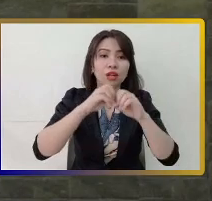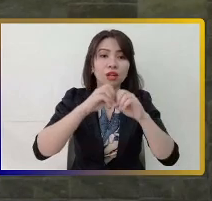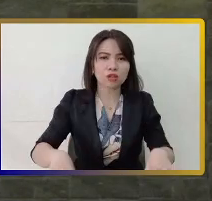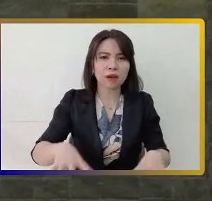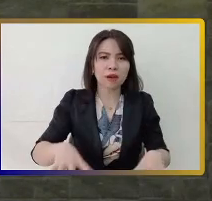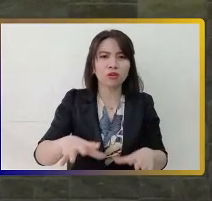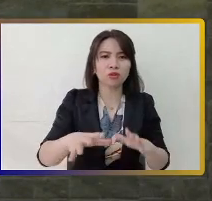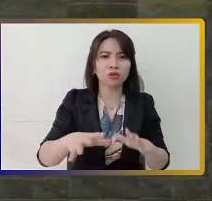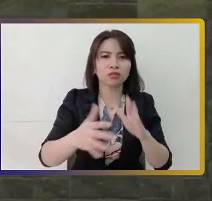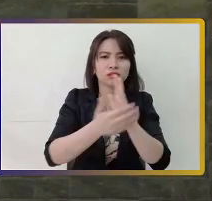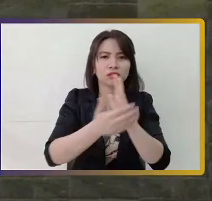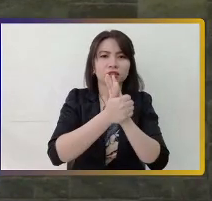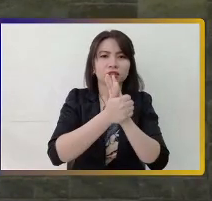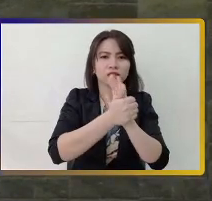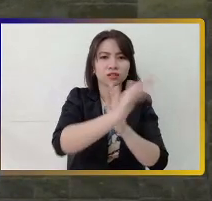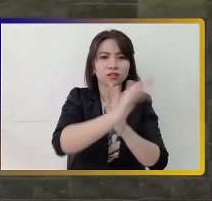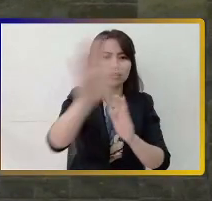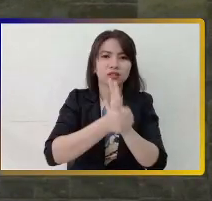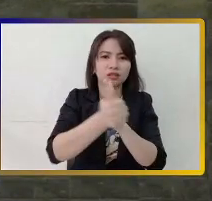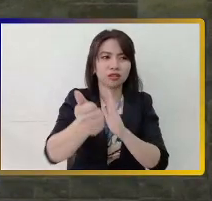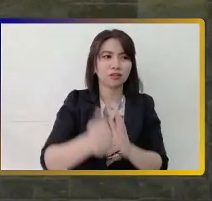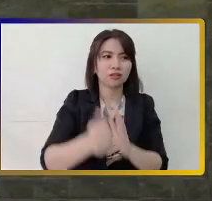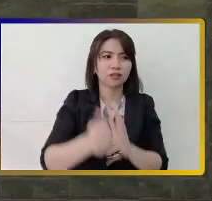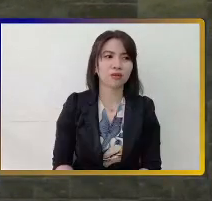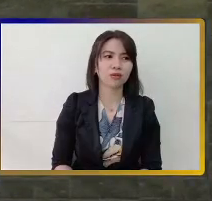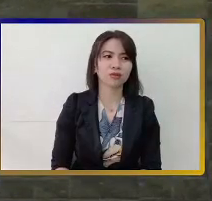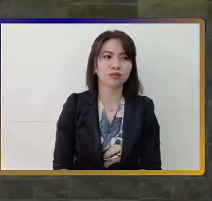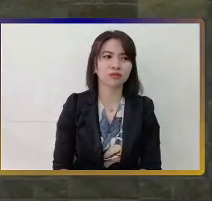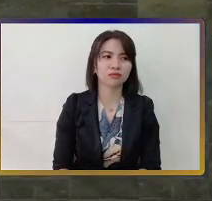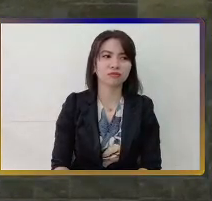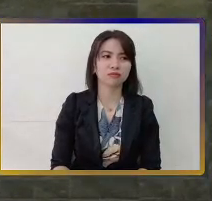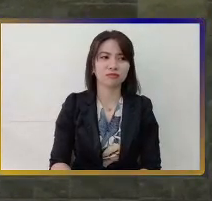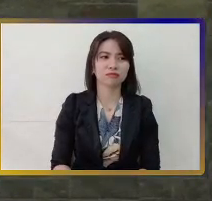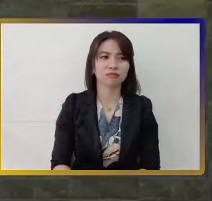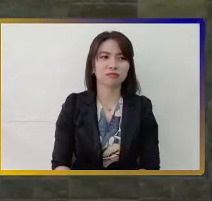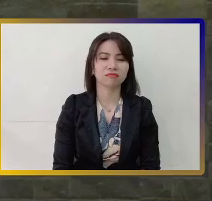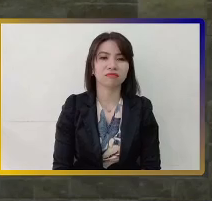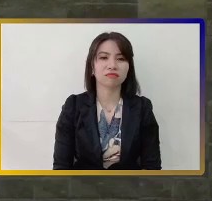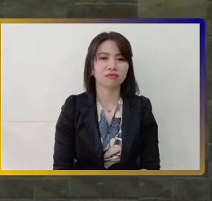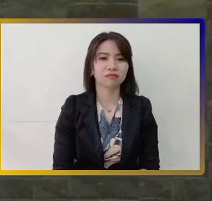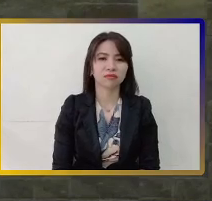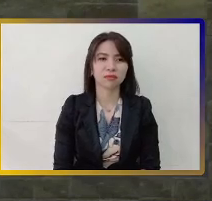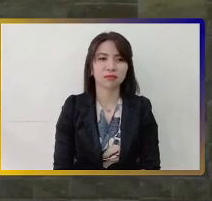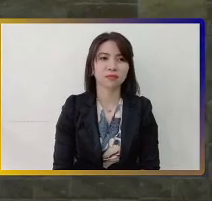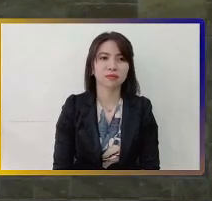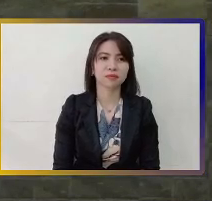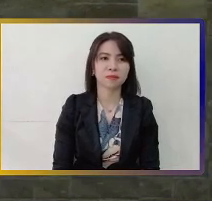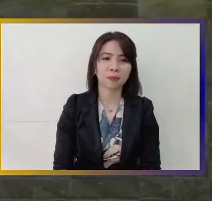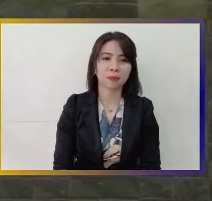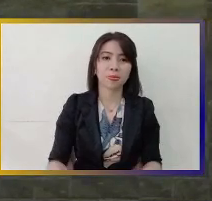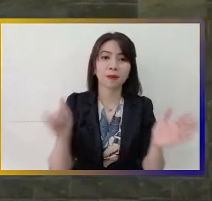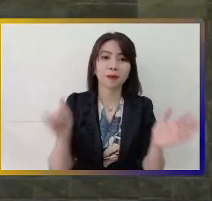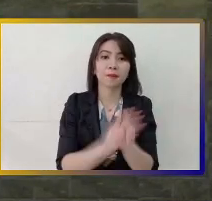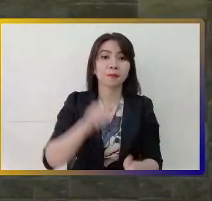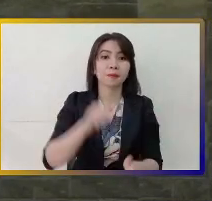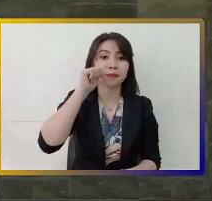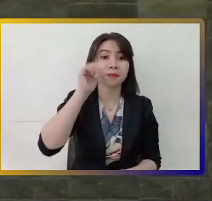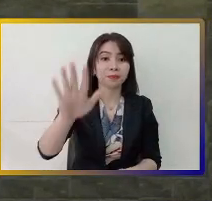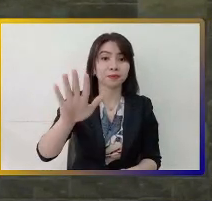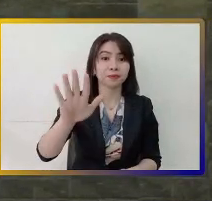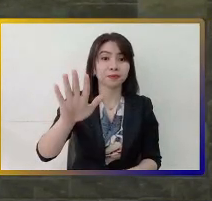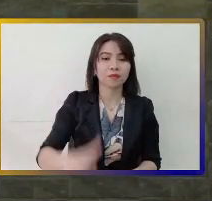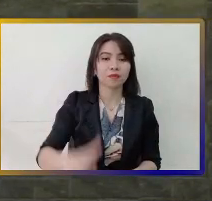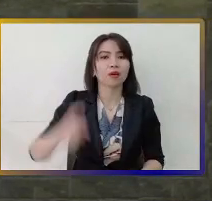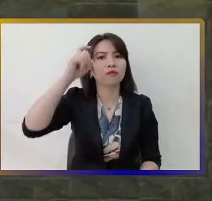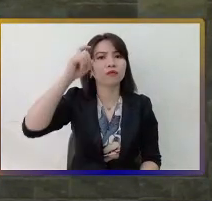ang ibig sabihin niya, mga kapatid. So makikita po natin, ang babaeng ito, mga kapatid, is for 18